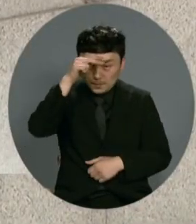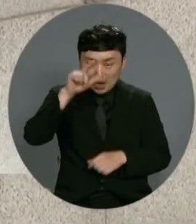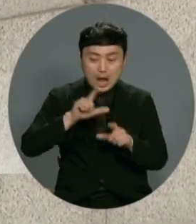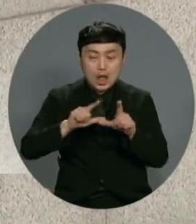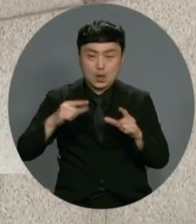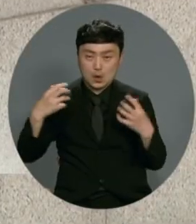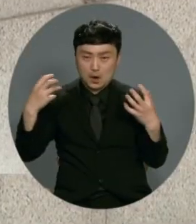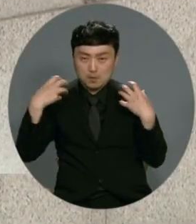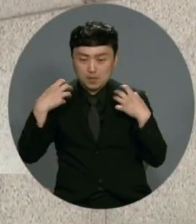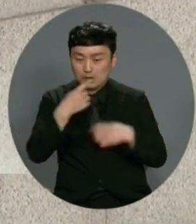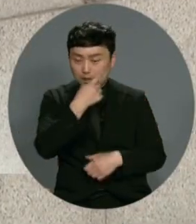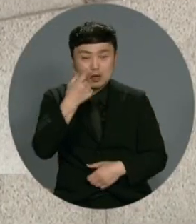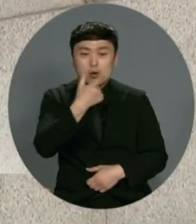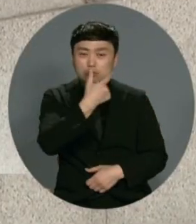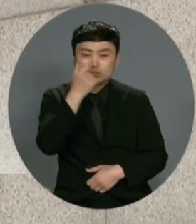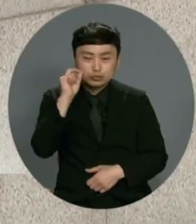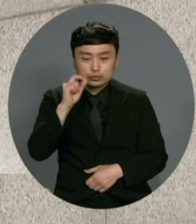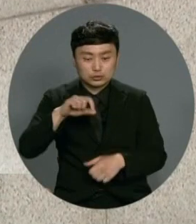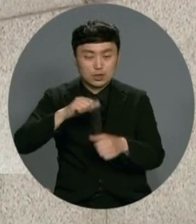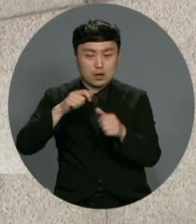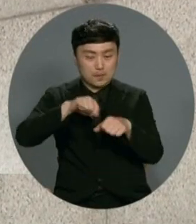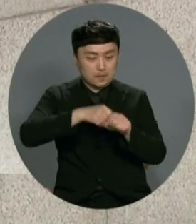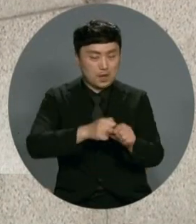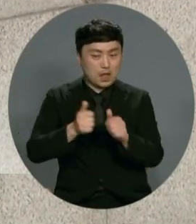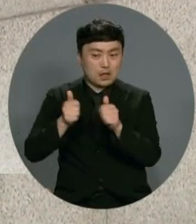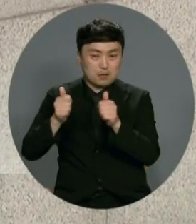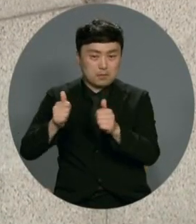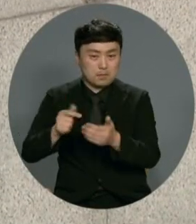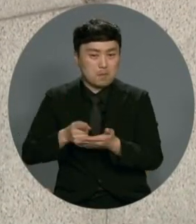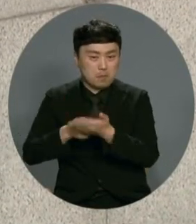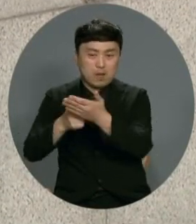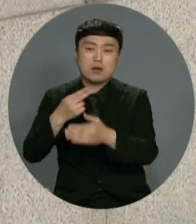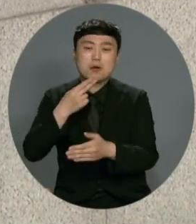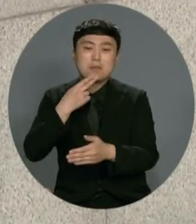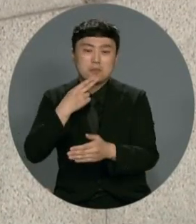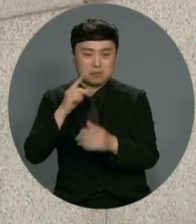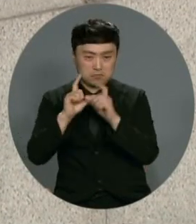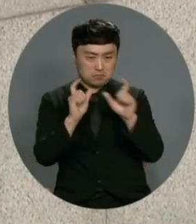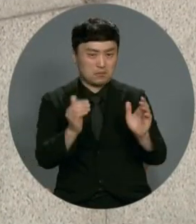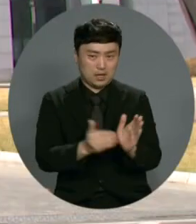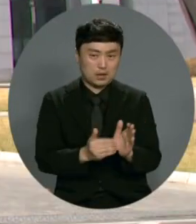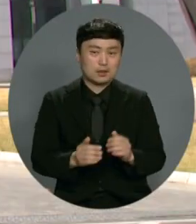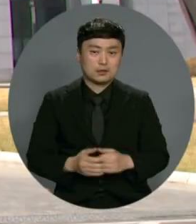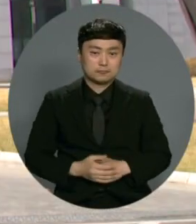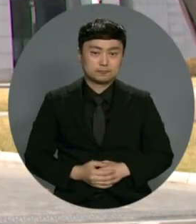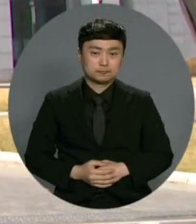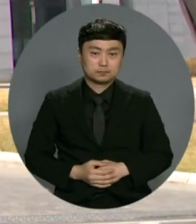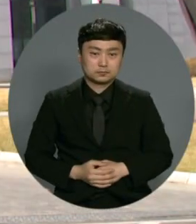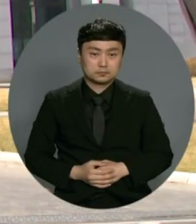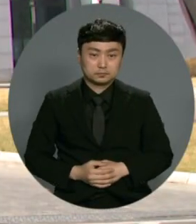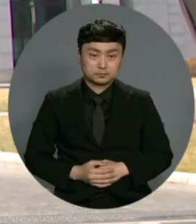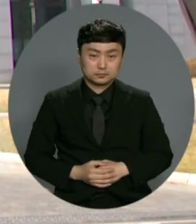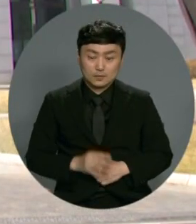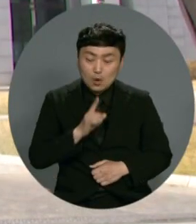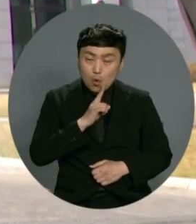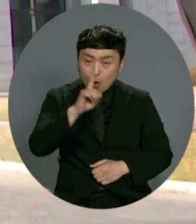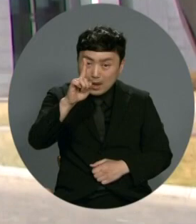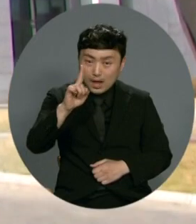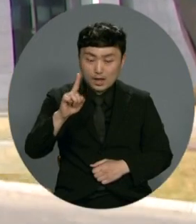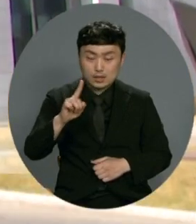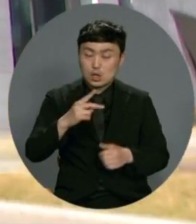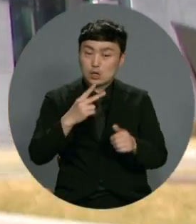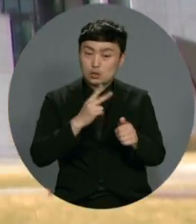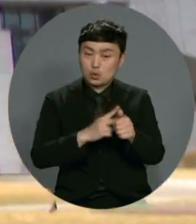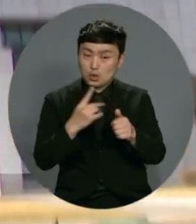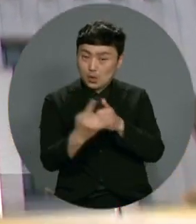증거불충분으로 불기소 처분한 것이 맞다고 고발인 측의 통보했습니다이 사건을 고발한 동양대 교수협의회가